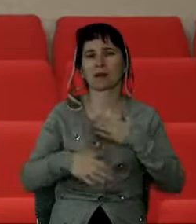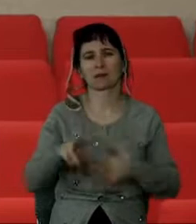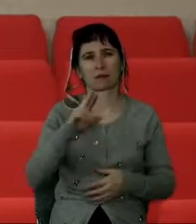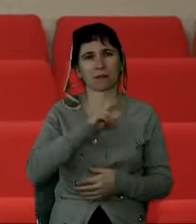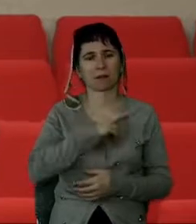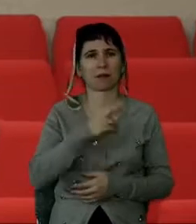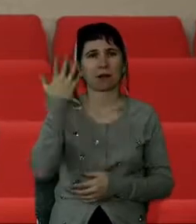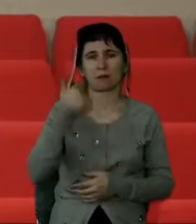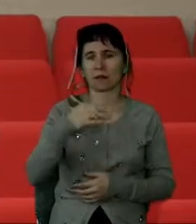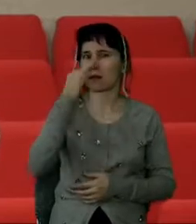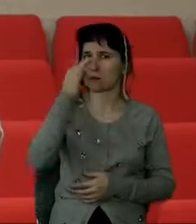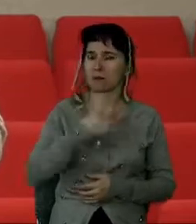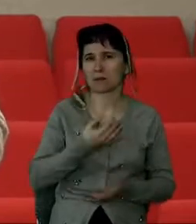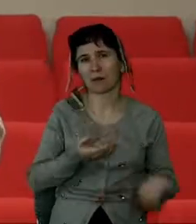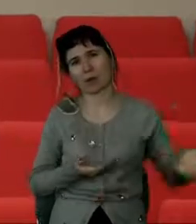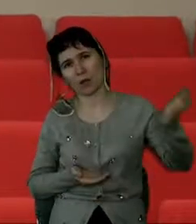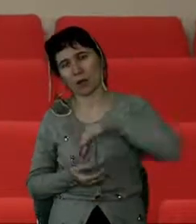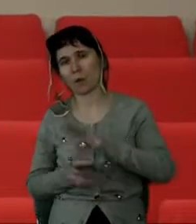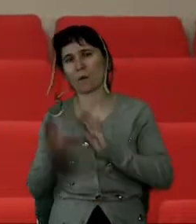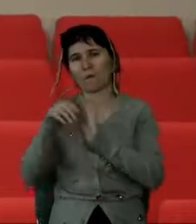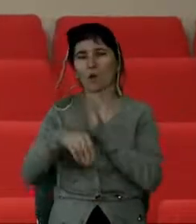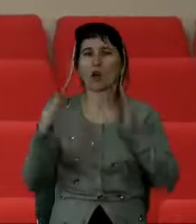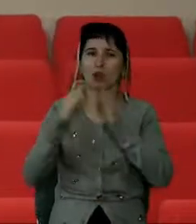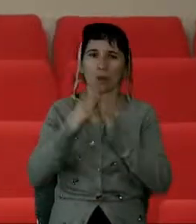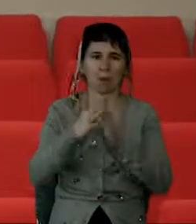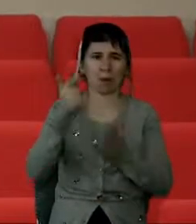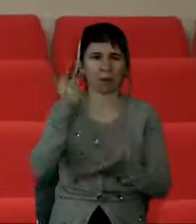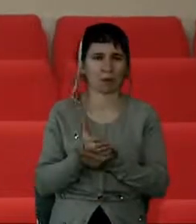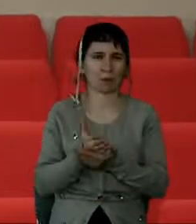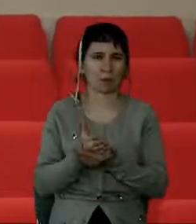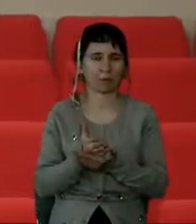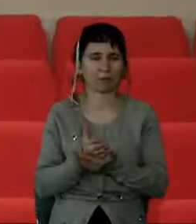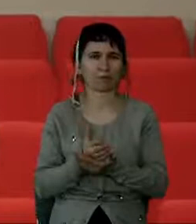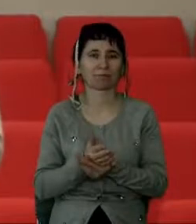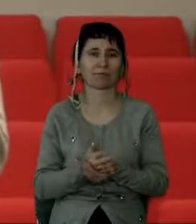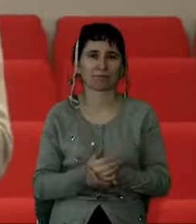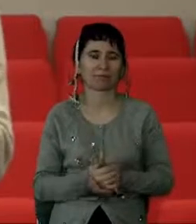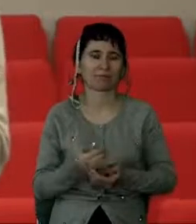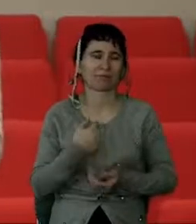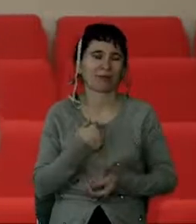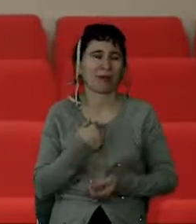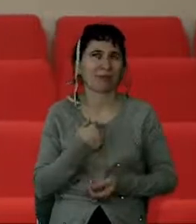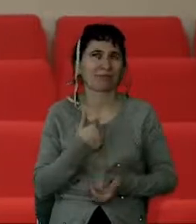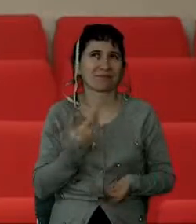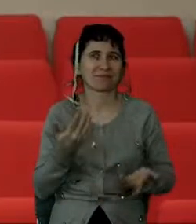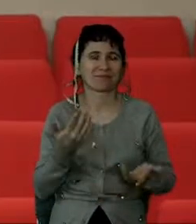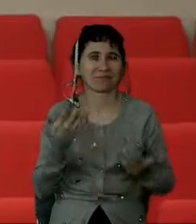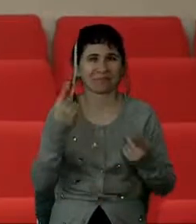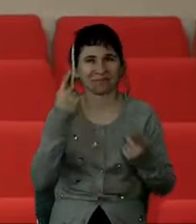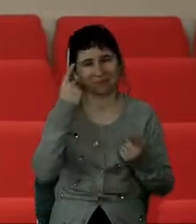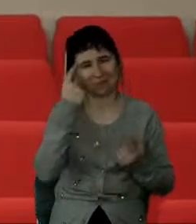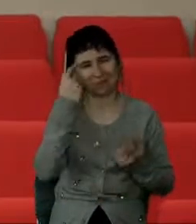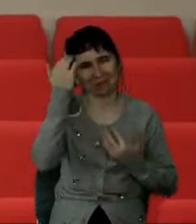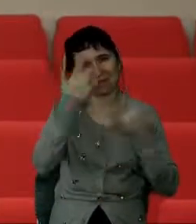сказали мені, ходімо додому Господнього». Мені здається, що коли